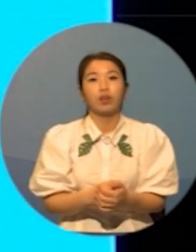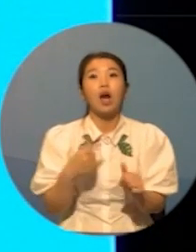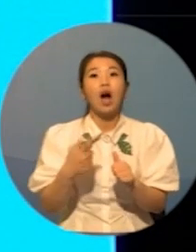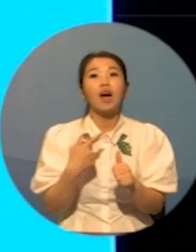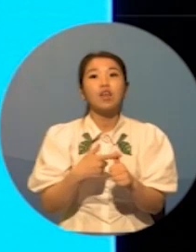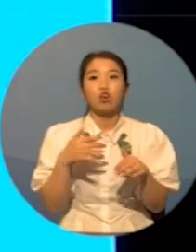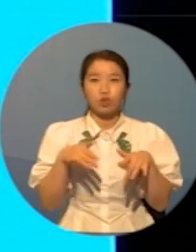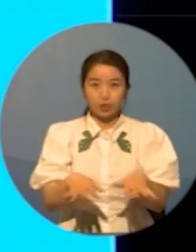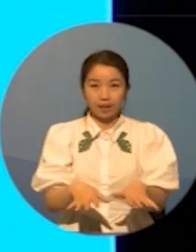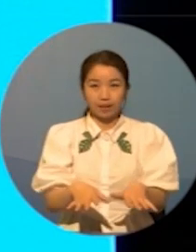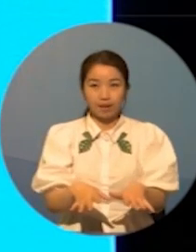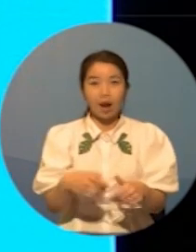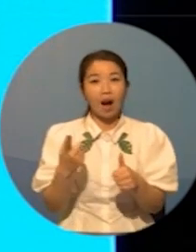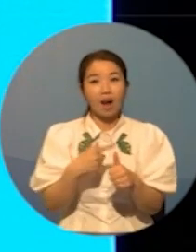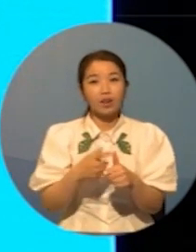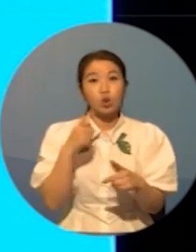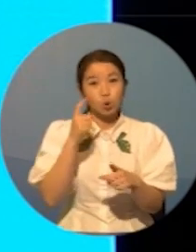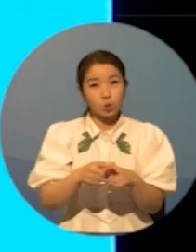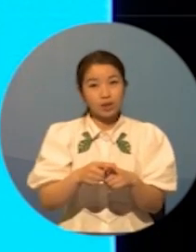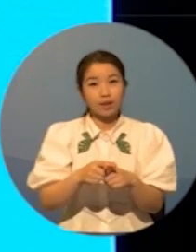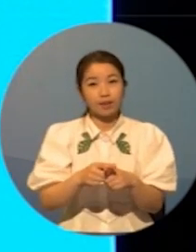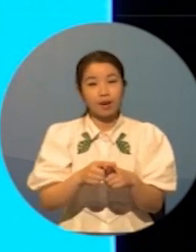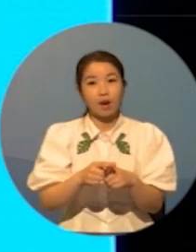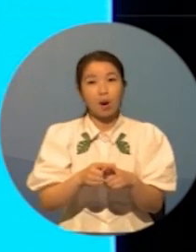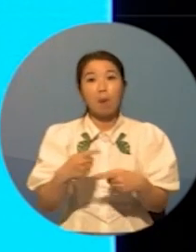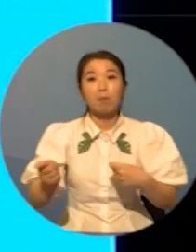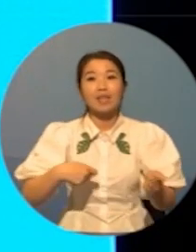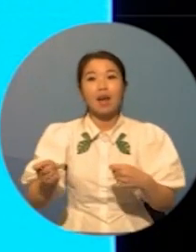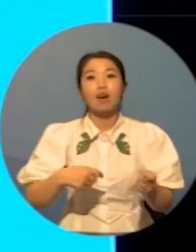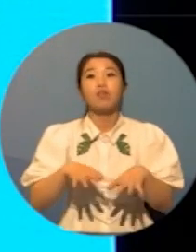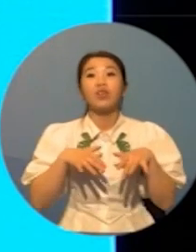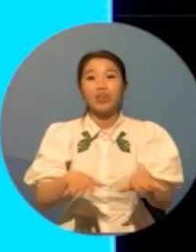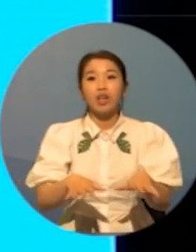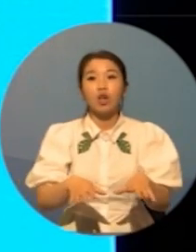Атауыш фейіл атылық сөздерді басқарып, фейіл сөз тізбегін түзеді.